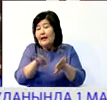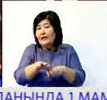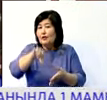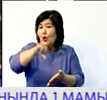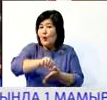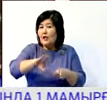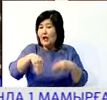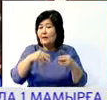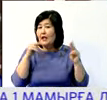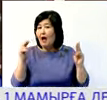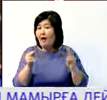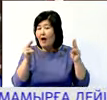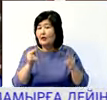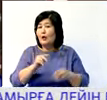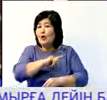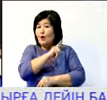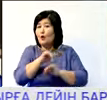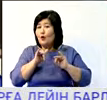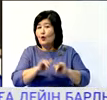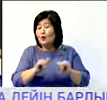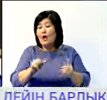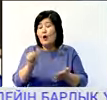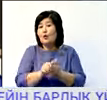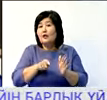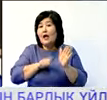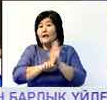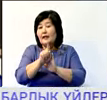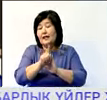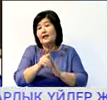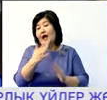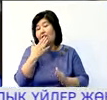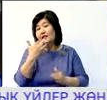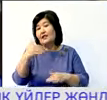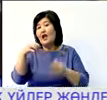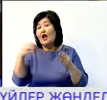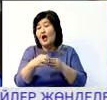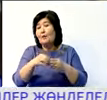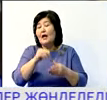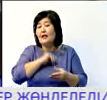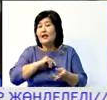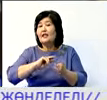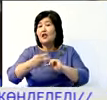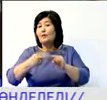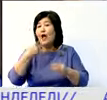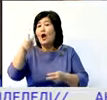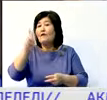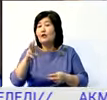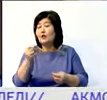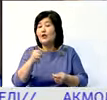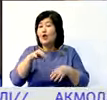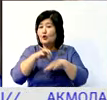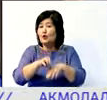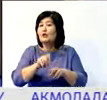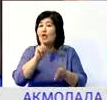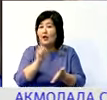өкілеттік беріліп, қадағалау құзыреті күшейтіледі. Құжат күшіне енсе, еліміздегі шетелдік компаниялар есеп айырысуды ұлттық валютада жүргізуге